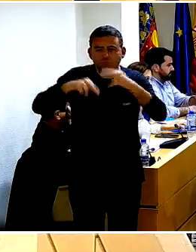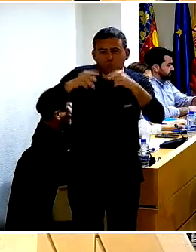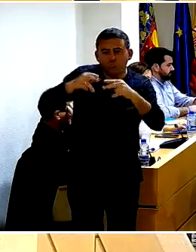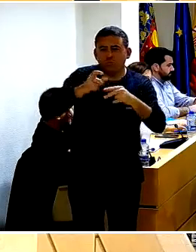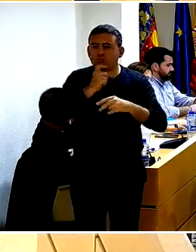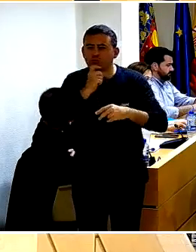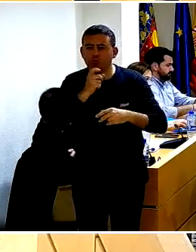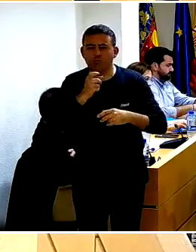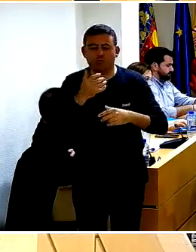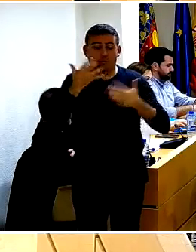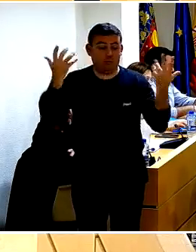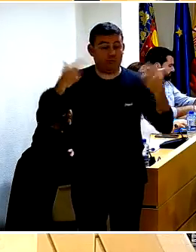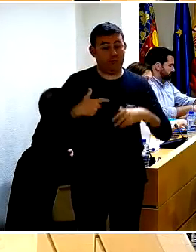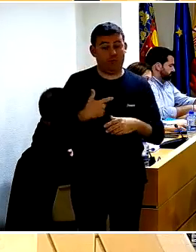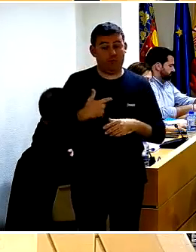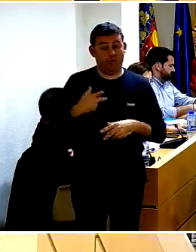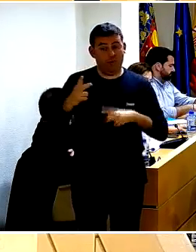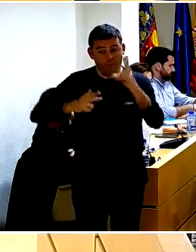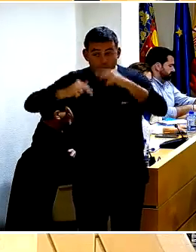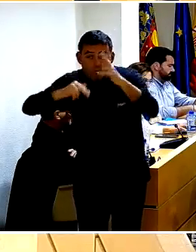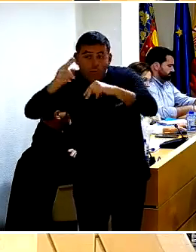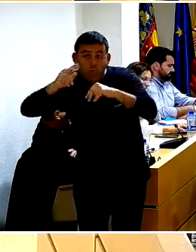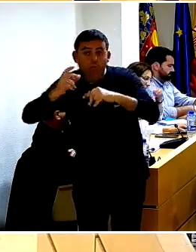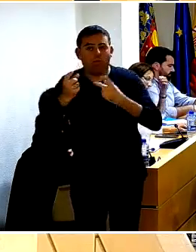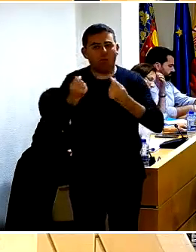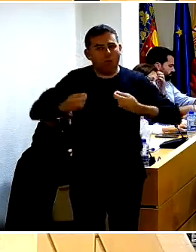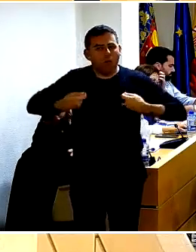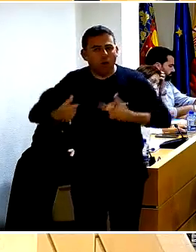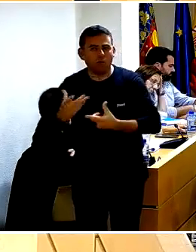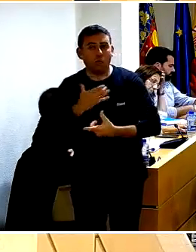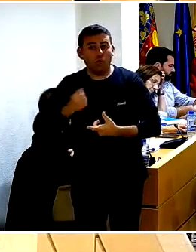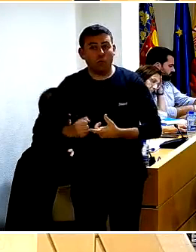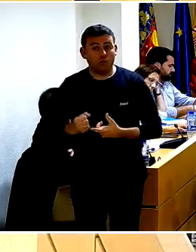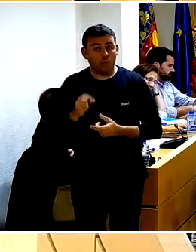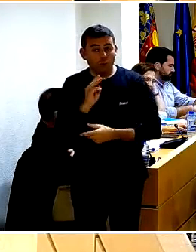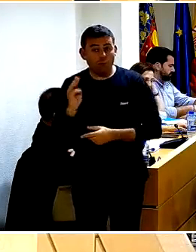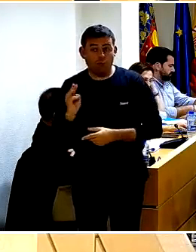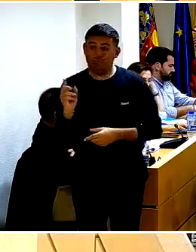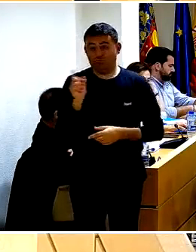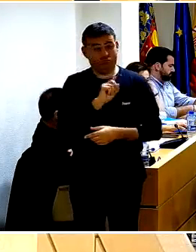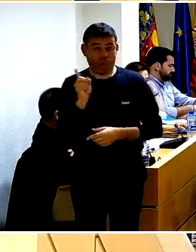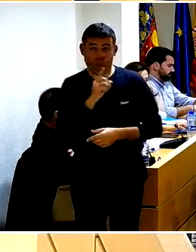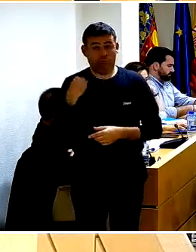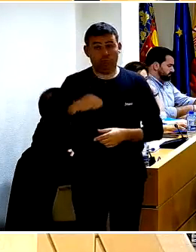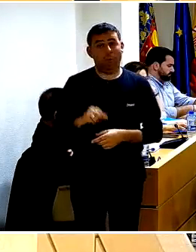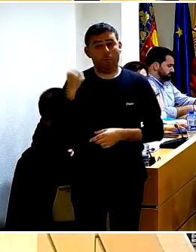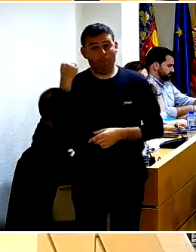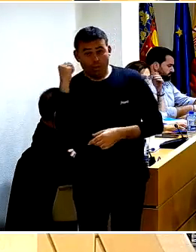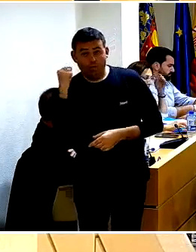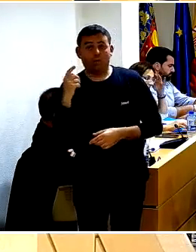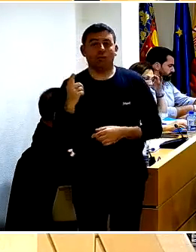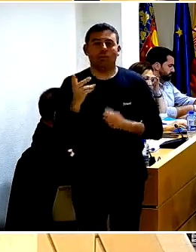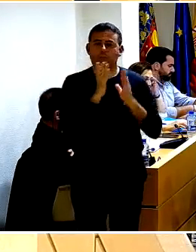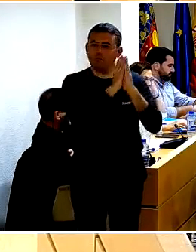l'Ajuntament, bueno, pues encantats, però ningú dels que vostè ha comentat, ni el mercat, ni la biblioteca, ni els centres educatius, se varen fer